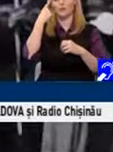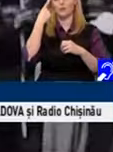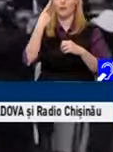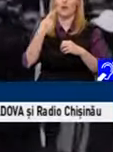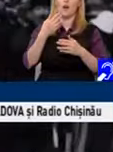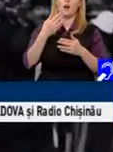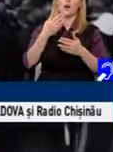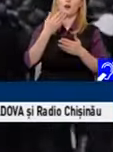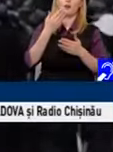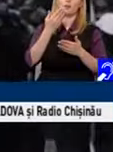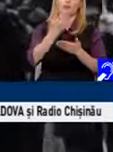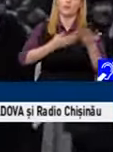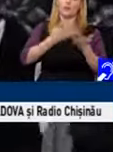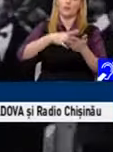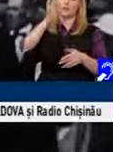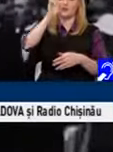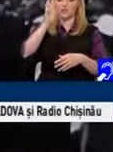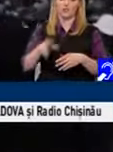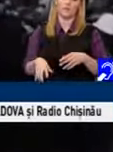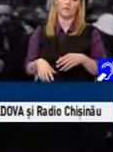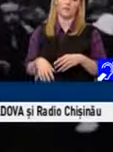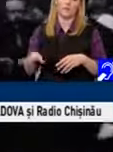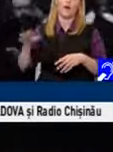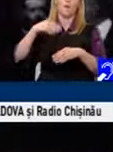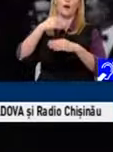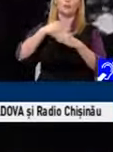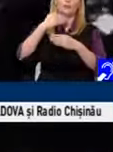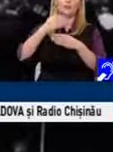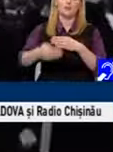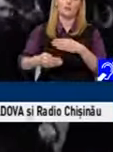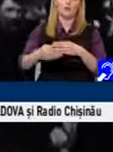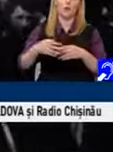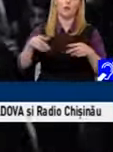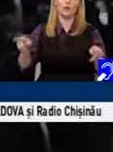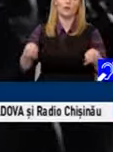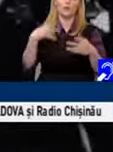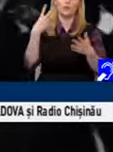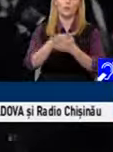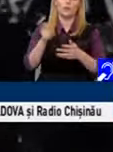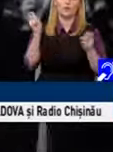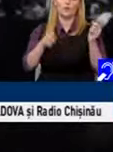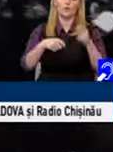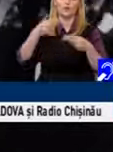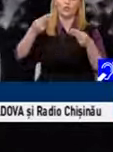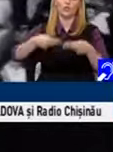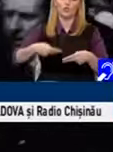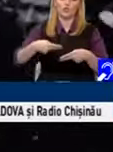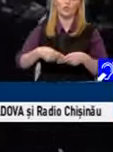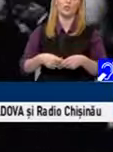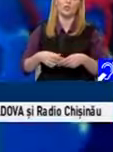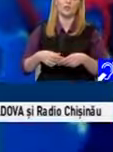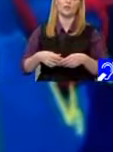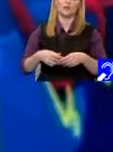Țării. În aceeași lună, comercianții basarabeni își organizează propriul congres unde semnează cererea de autonomie a